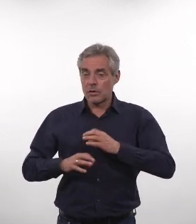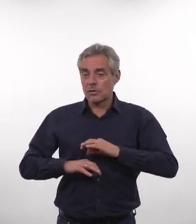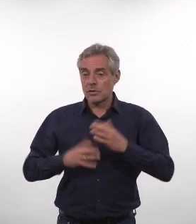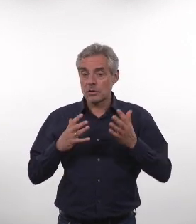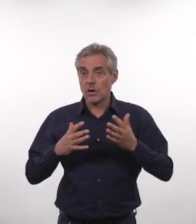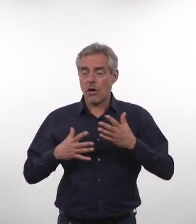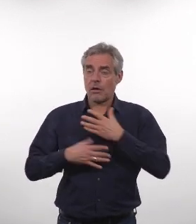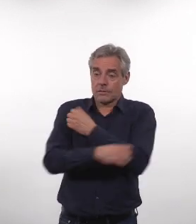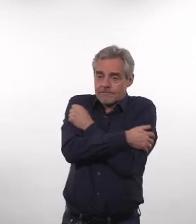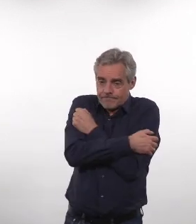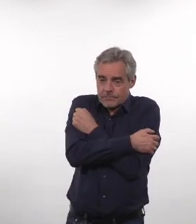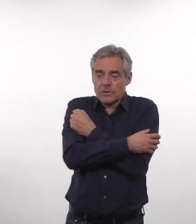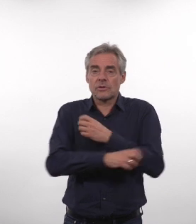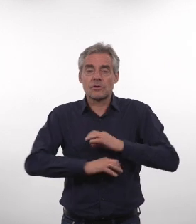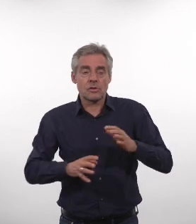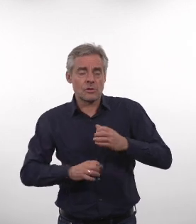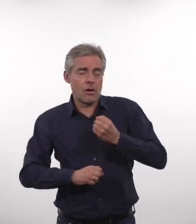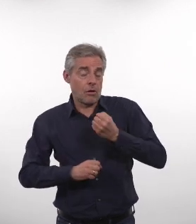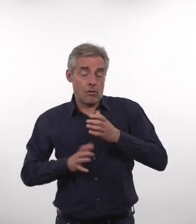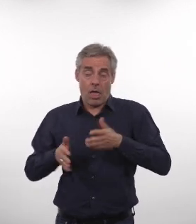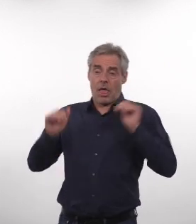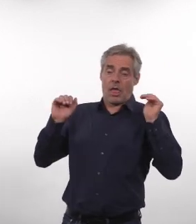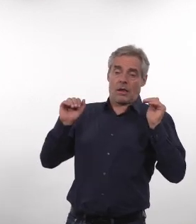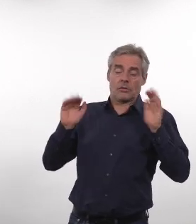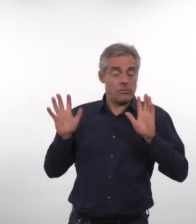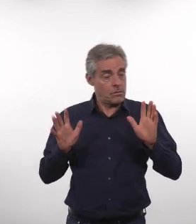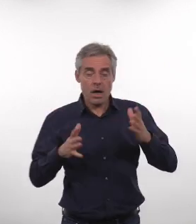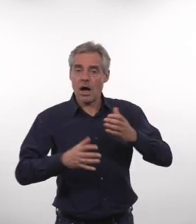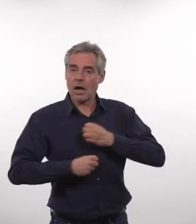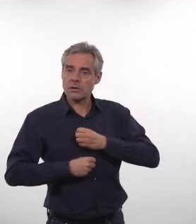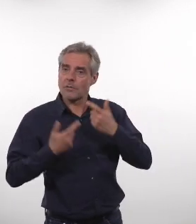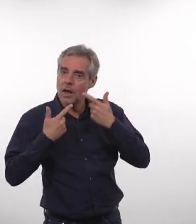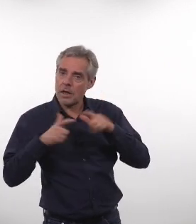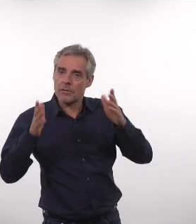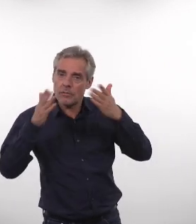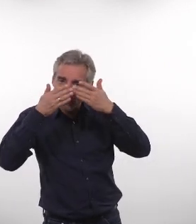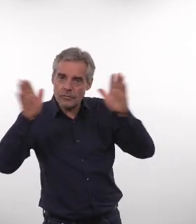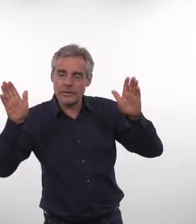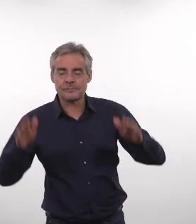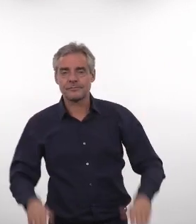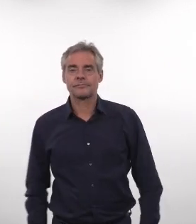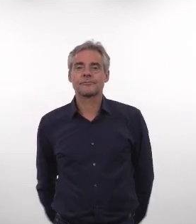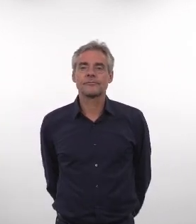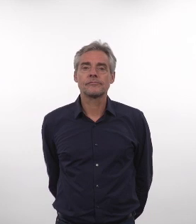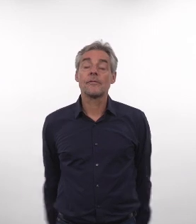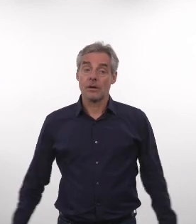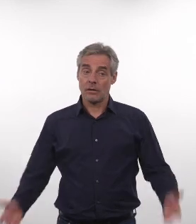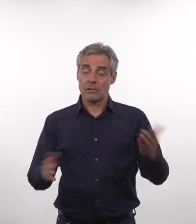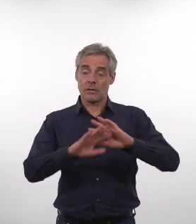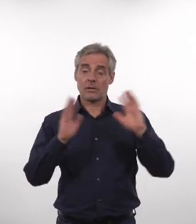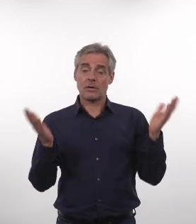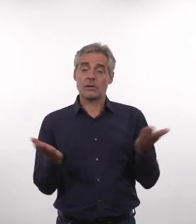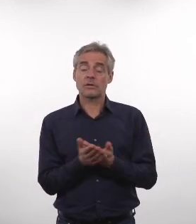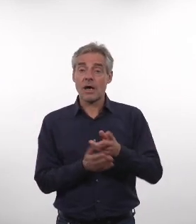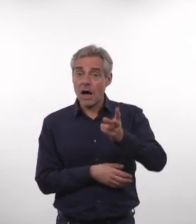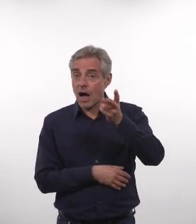sans contention, sans douleur, sans mouvement de retrait, qu'elle puisse accepter ces différentes étapes. Donc, tout l'intérêt de l'habituation au soin,